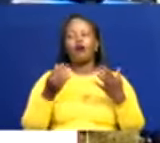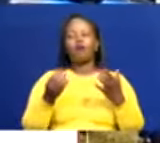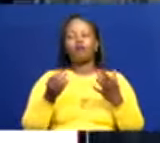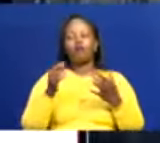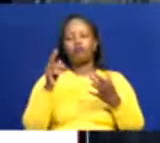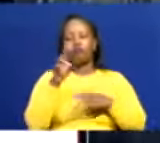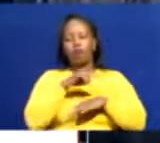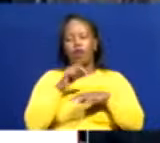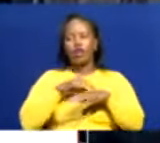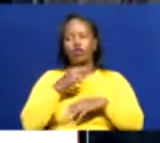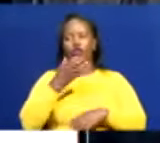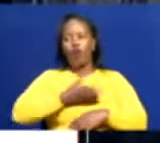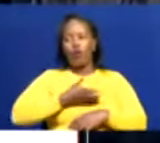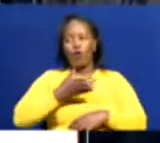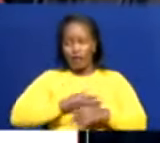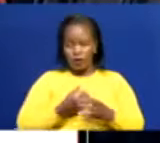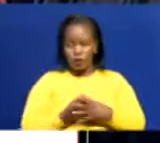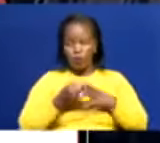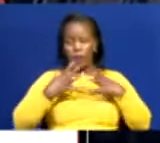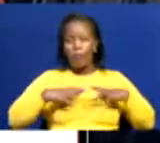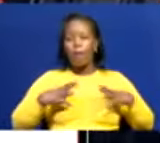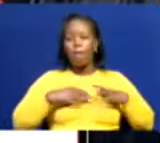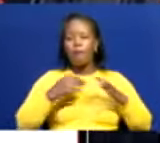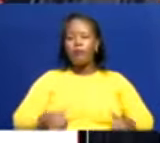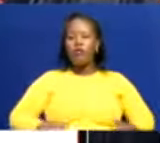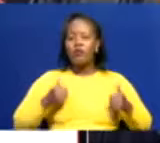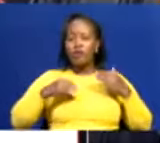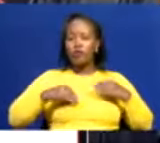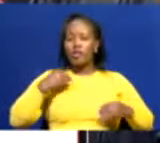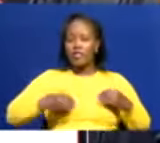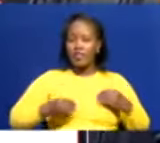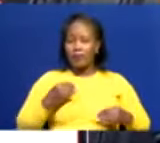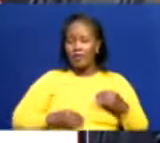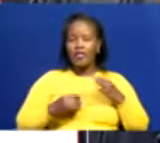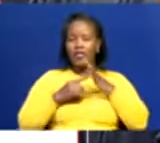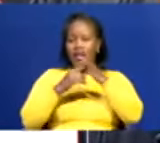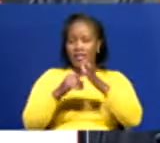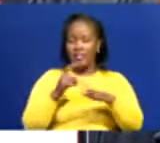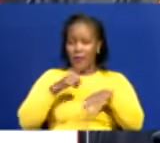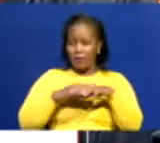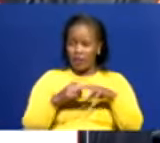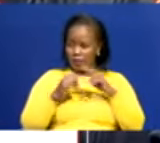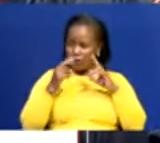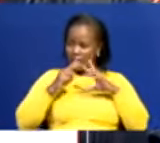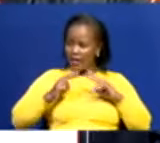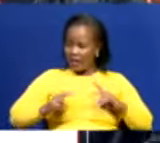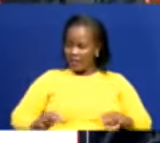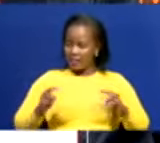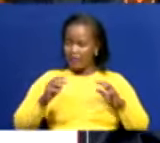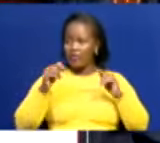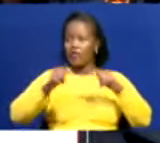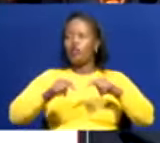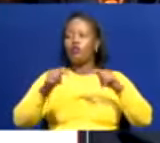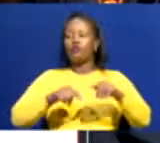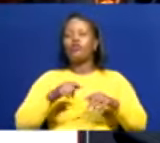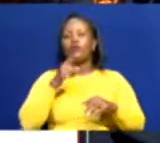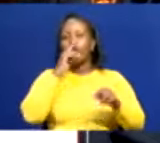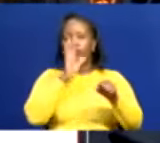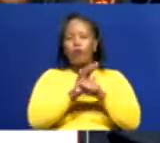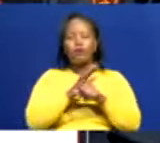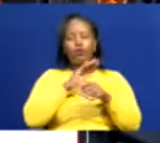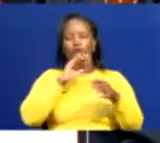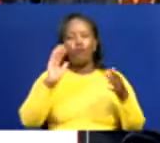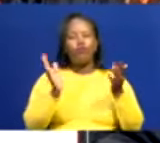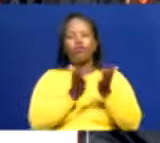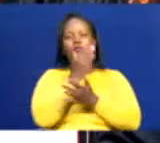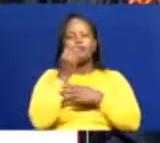ulemavu. Ya watu ambao wanaishi na ulemavu especially katika kwenda kufanya assessment. So siku ya tumesema ya kwamba tuta waive hiyo